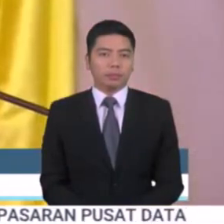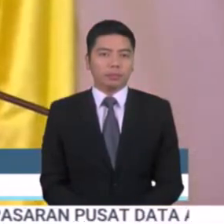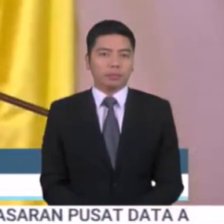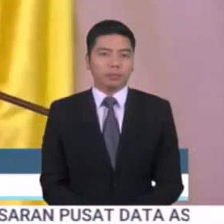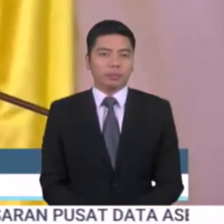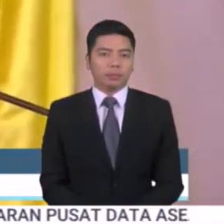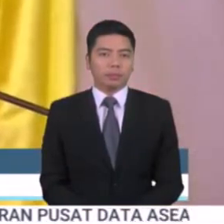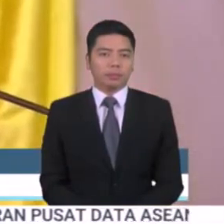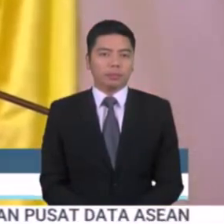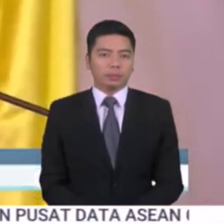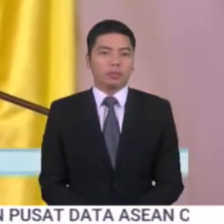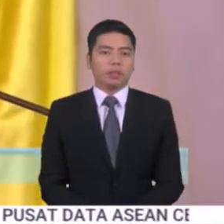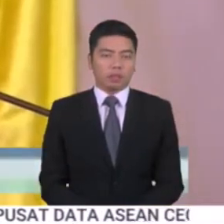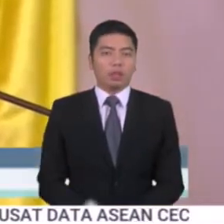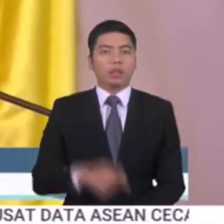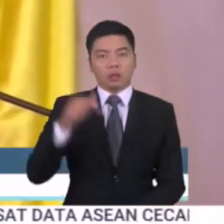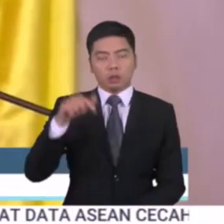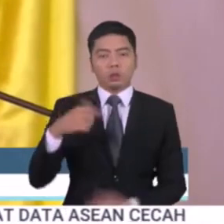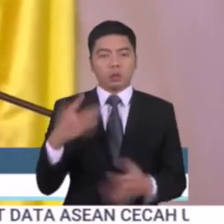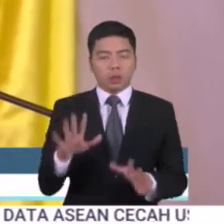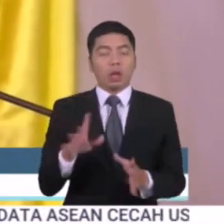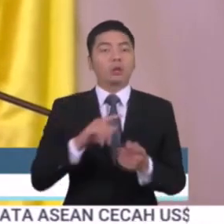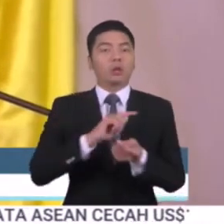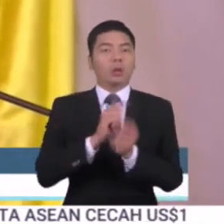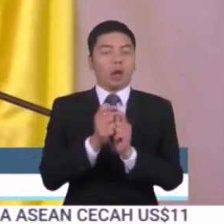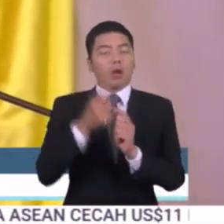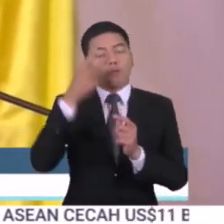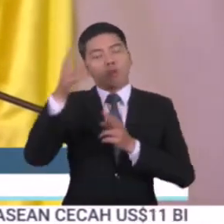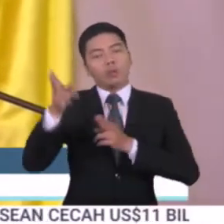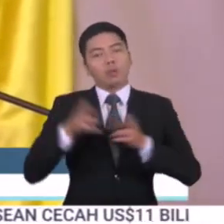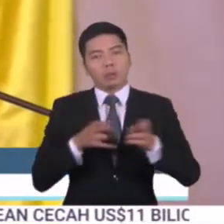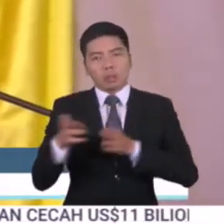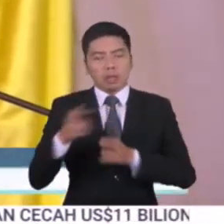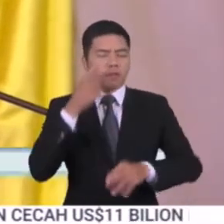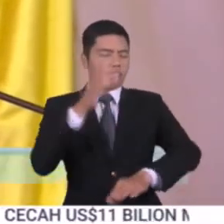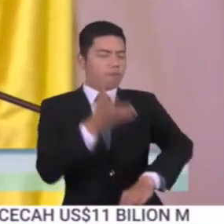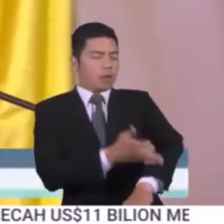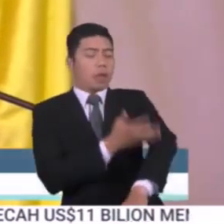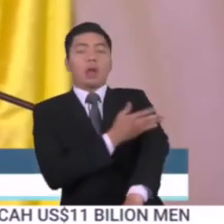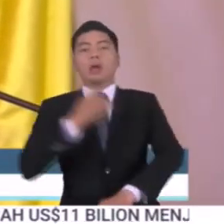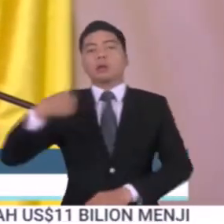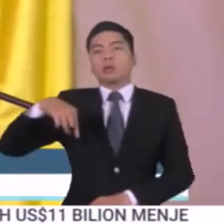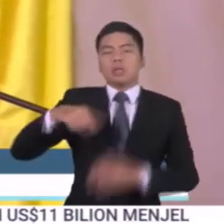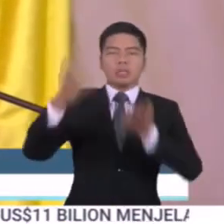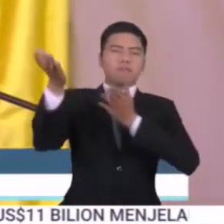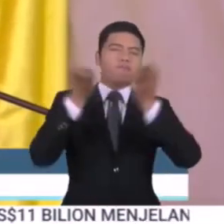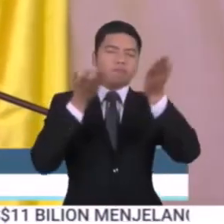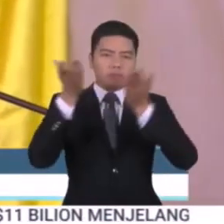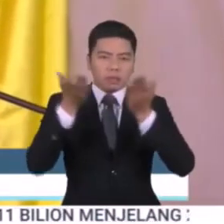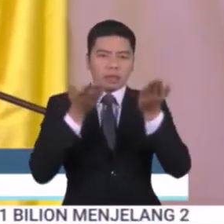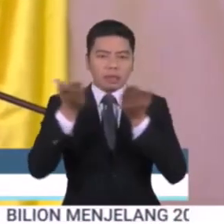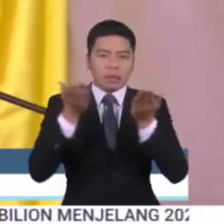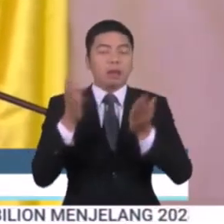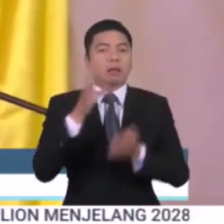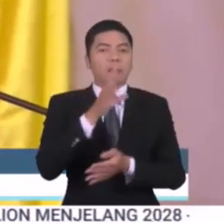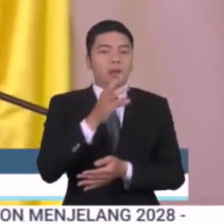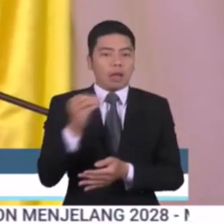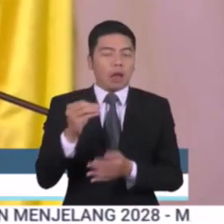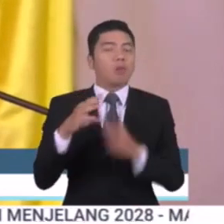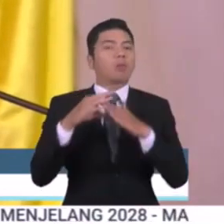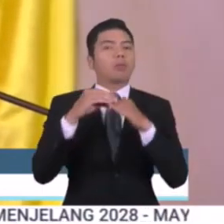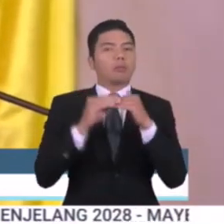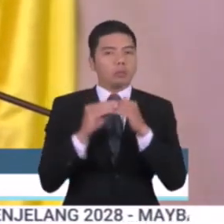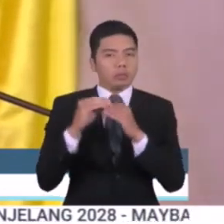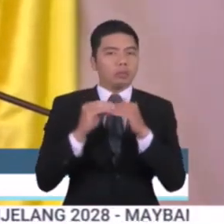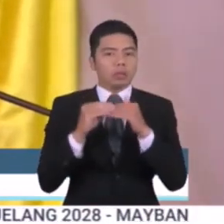Menara SSM Perak ini mencerminkan usaha berterusan dalam meningkatkan kualiti perkhidmatan serta kemudahan